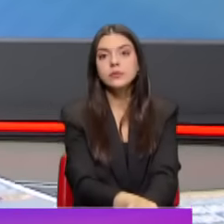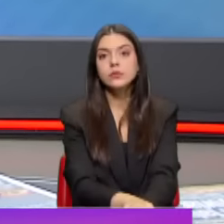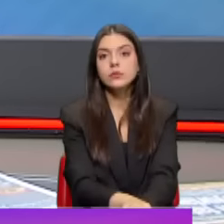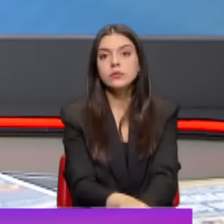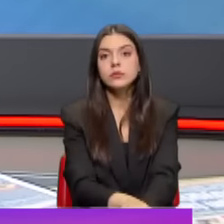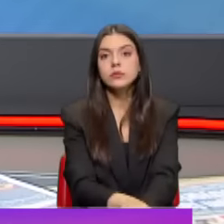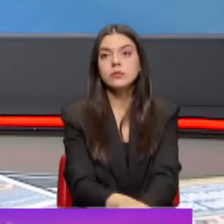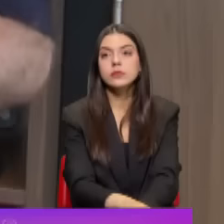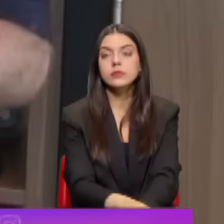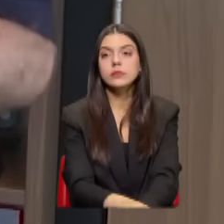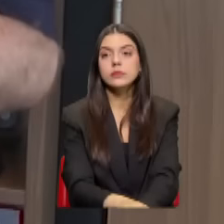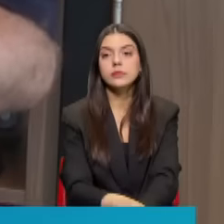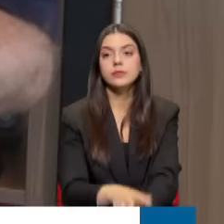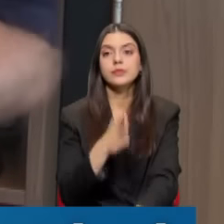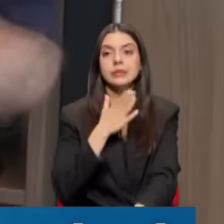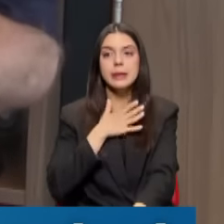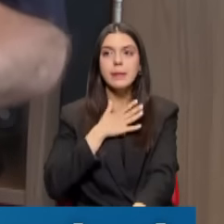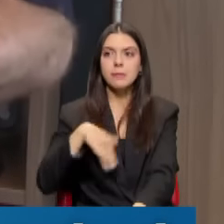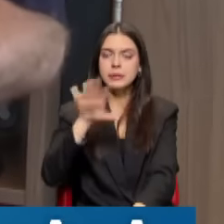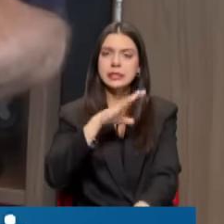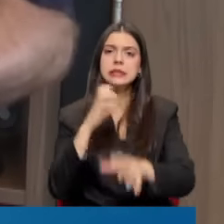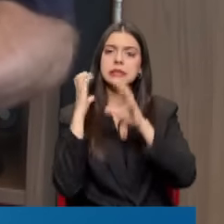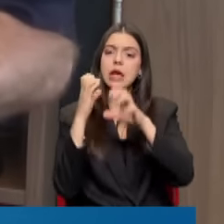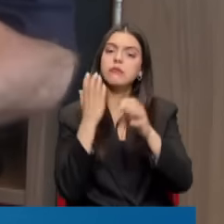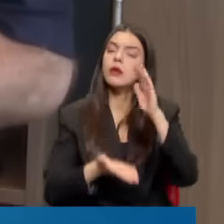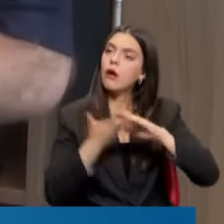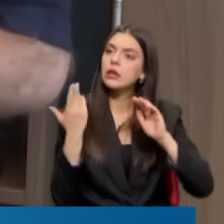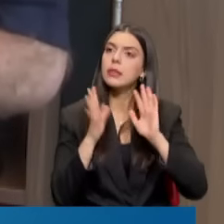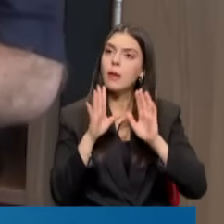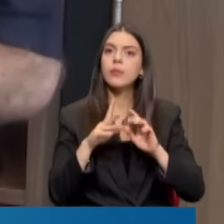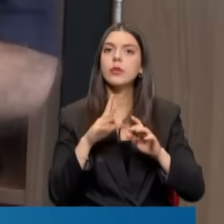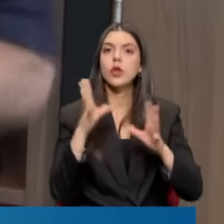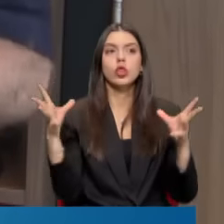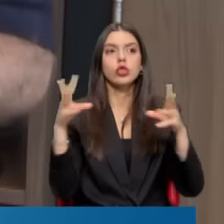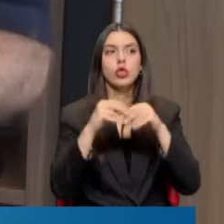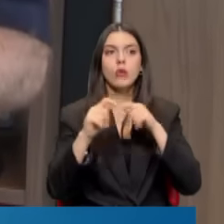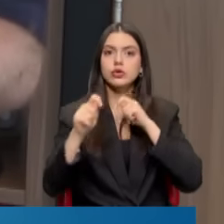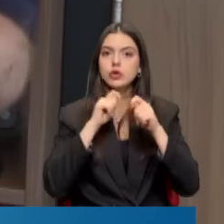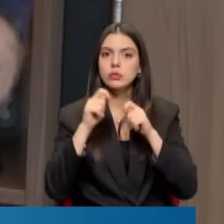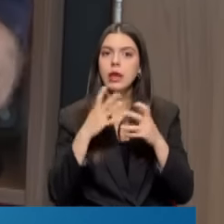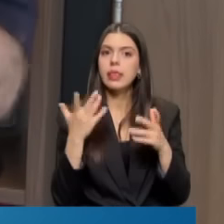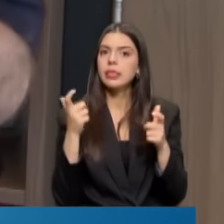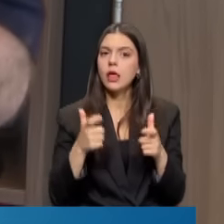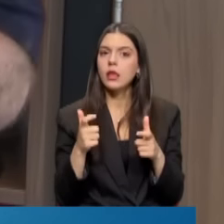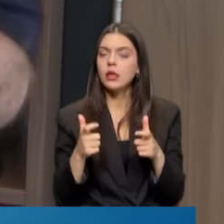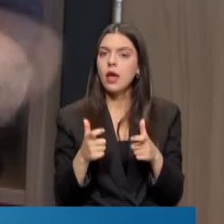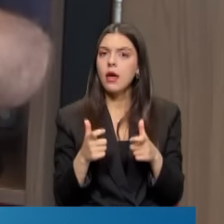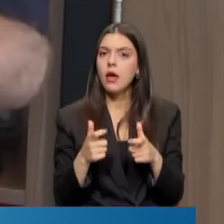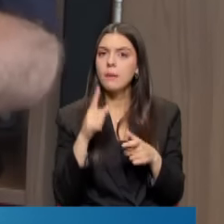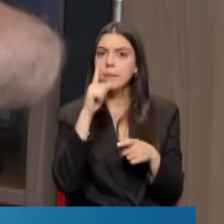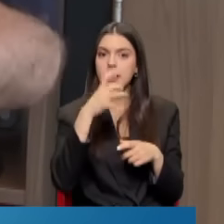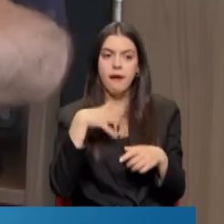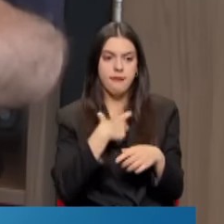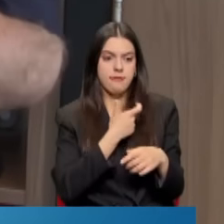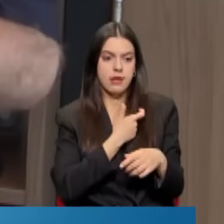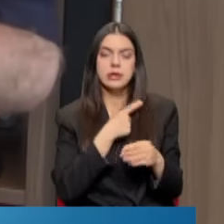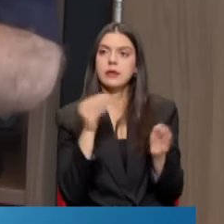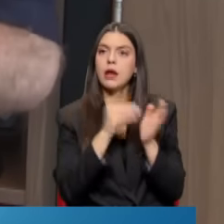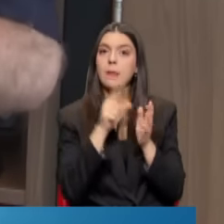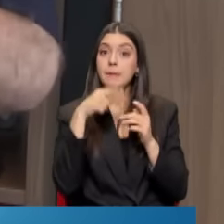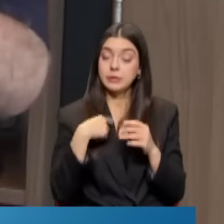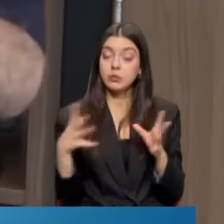servisi Biz servisleri kaldırdık pekal bizim toplu sözleşme Bunun neresi Toplu sözleşme bir anayasal güvencesi bir defa bizim